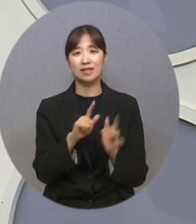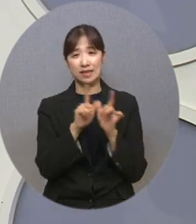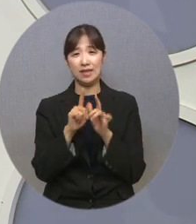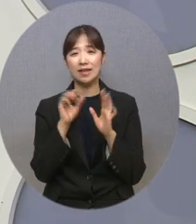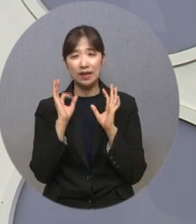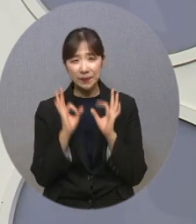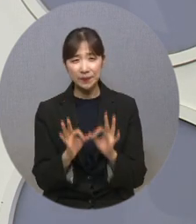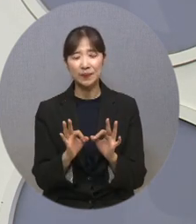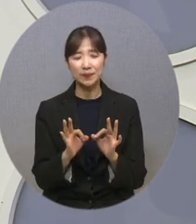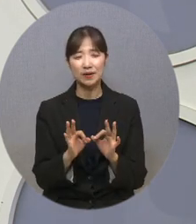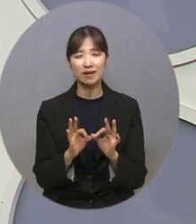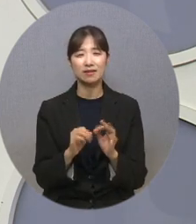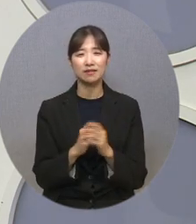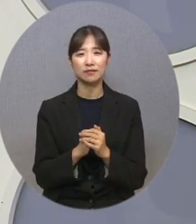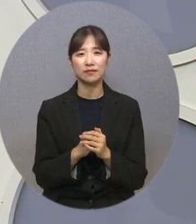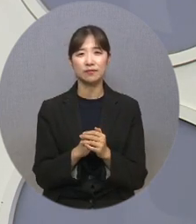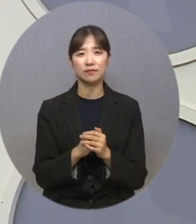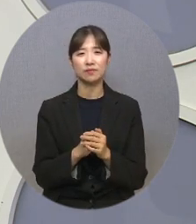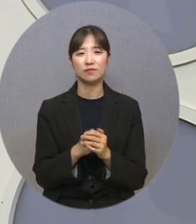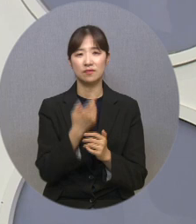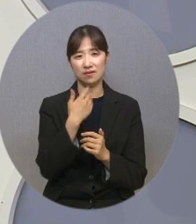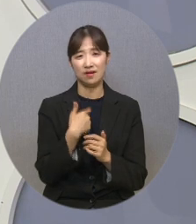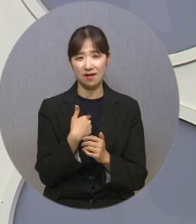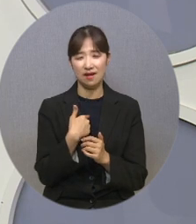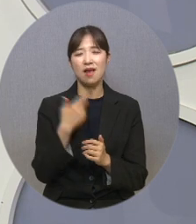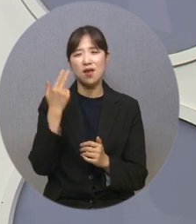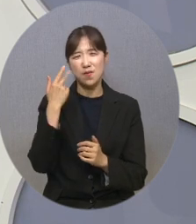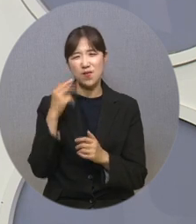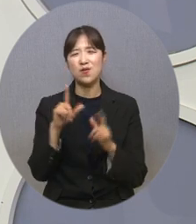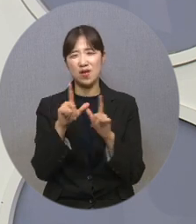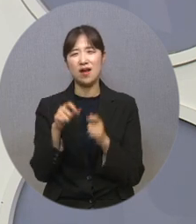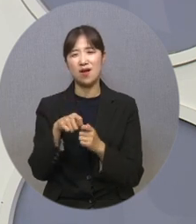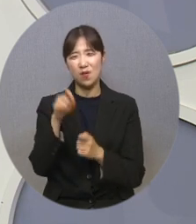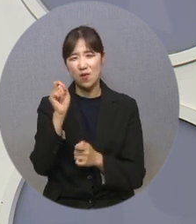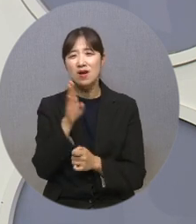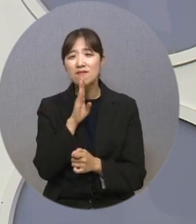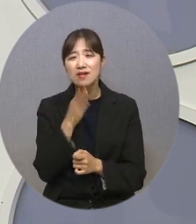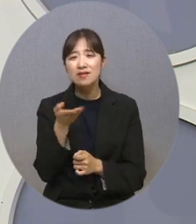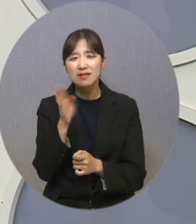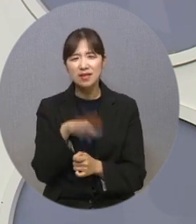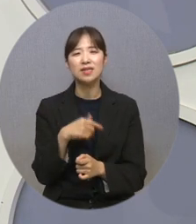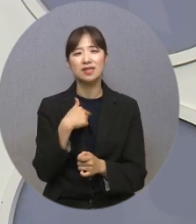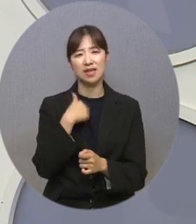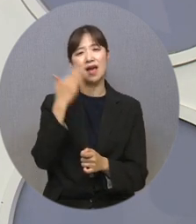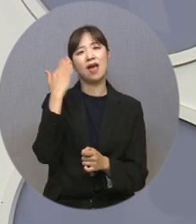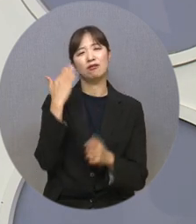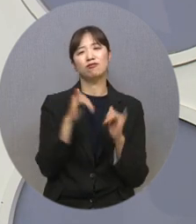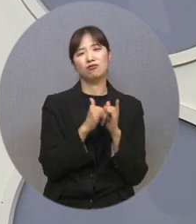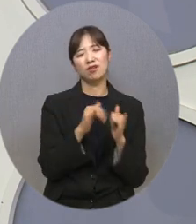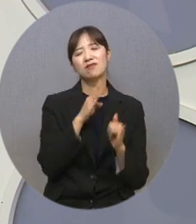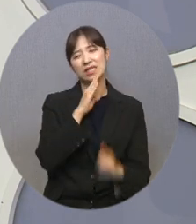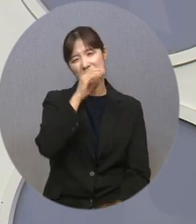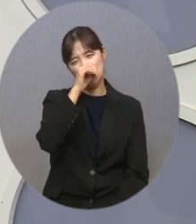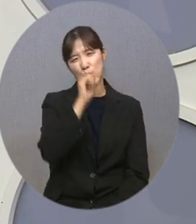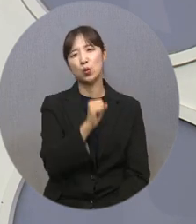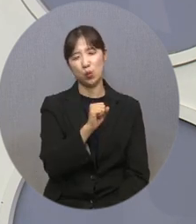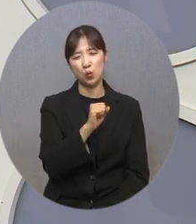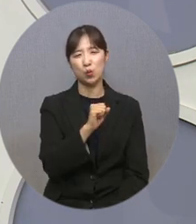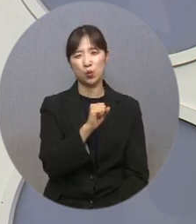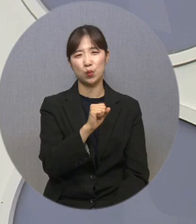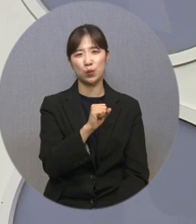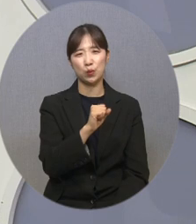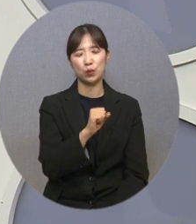생활해 보니까 역시 저는 오랜 미국 생활도 했지만은 우리 한국 사람들이 참